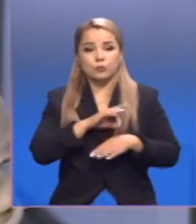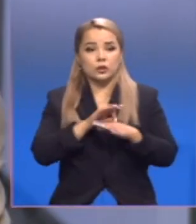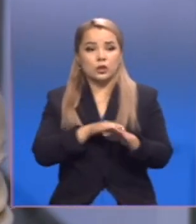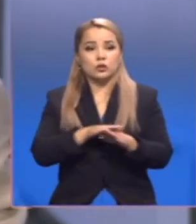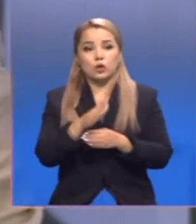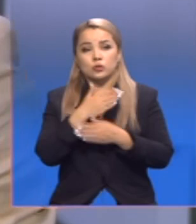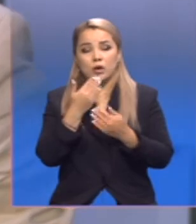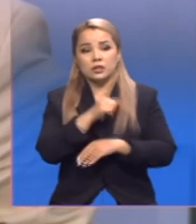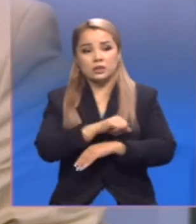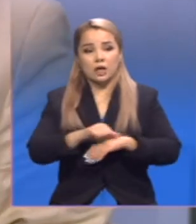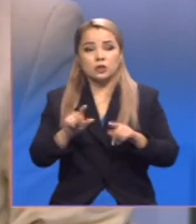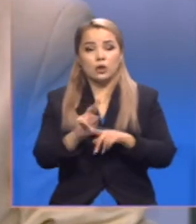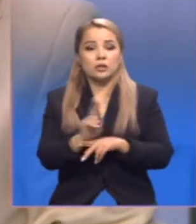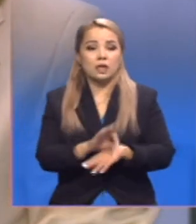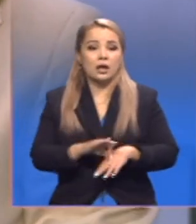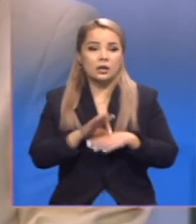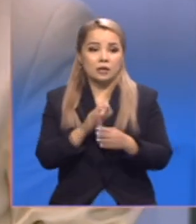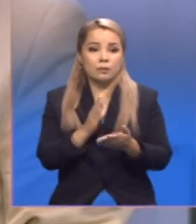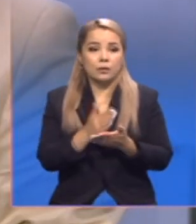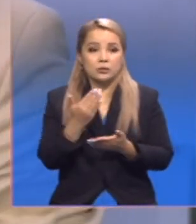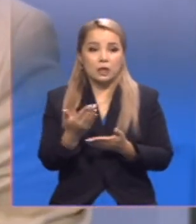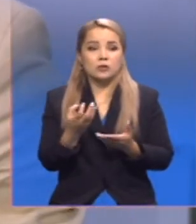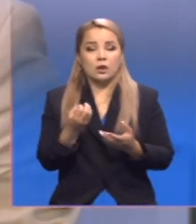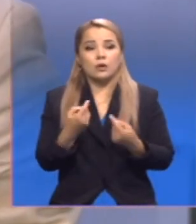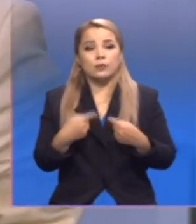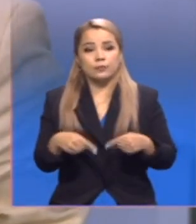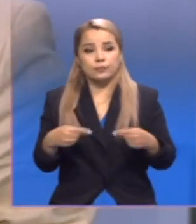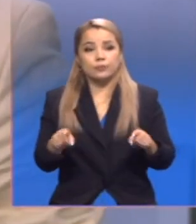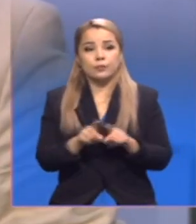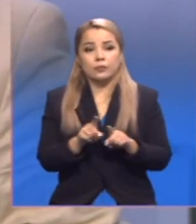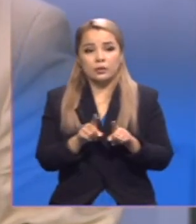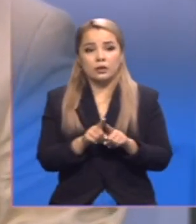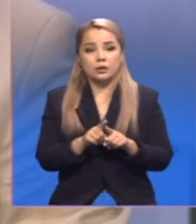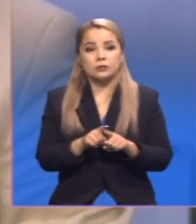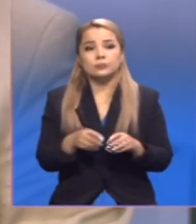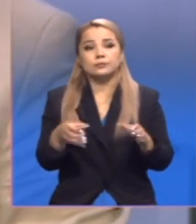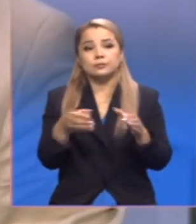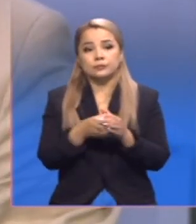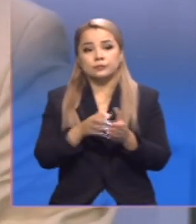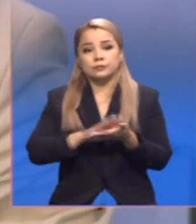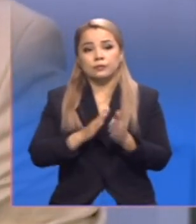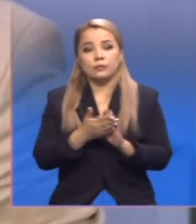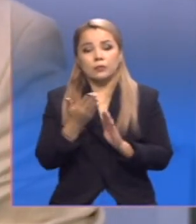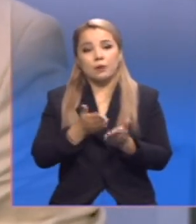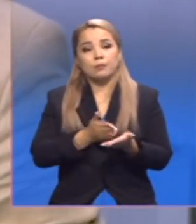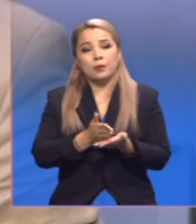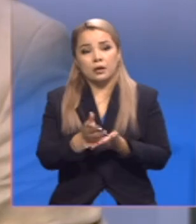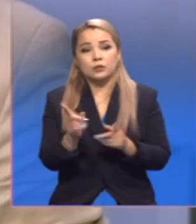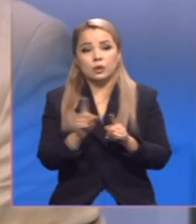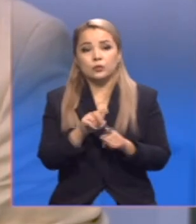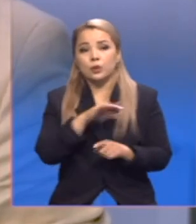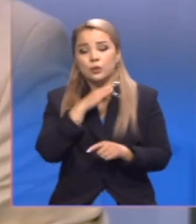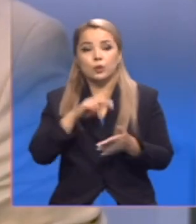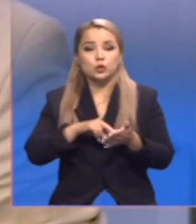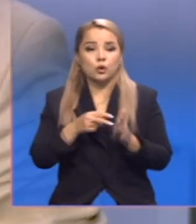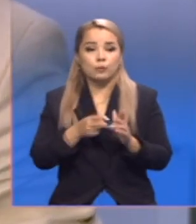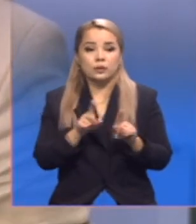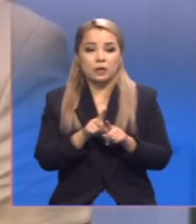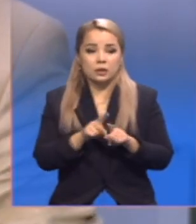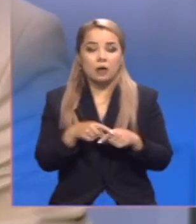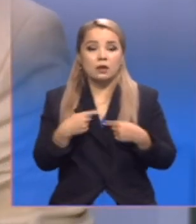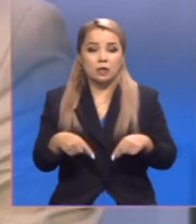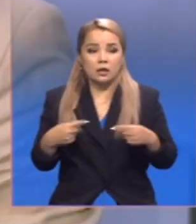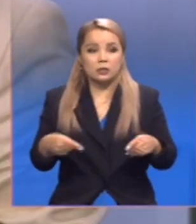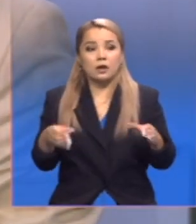болады. Шетелге емделуге жіберу деген сияқты, немесе инклюзивті бағыттағы көптеген жобалардың